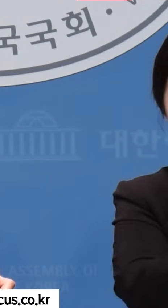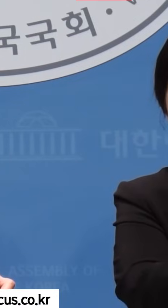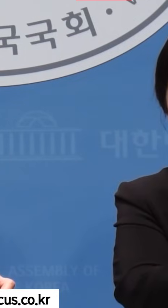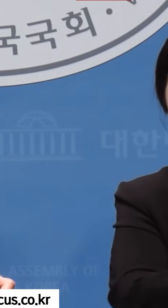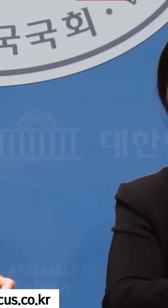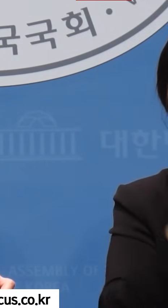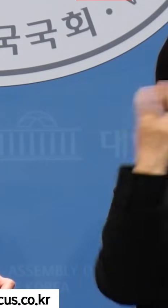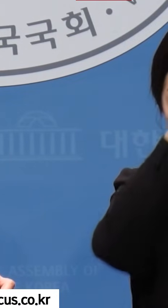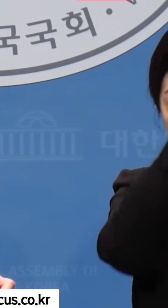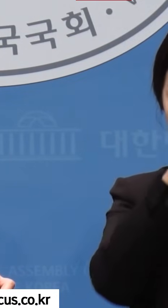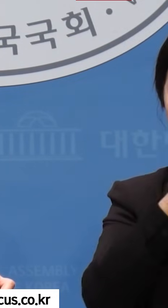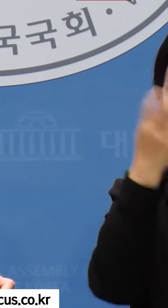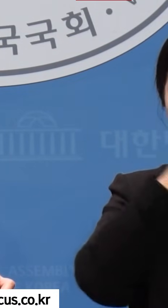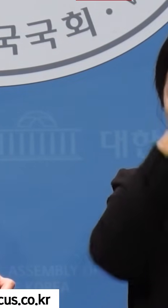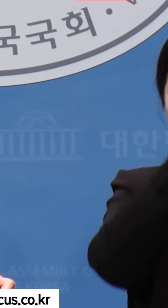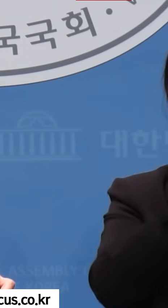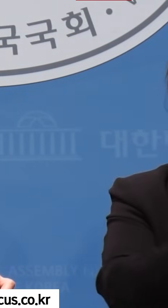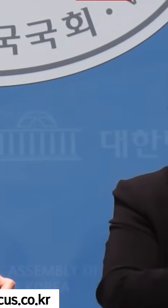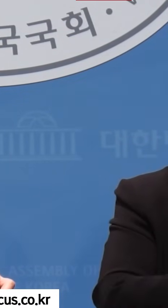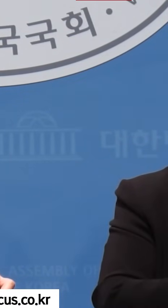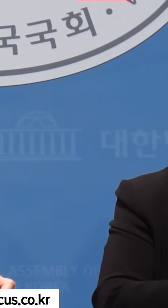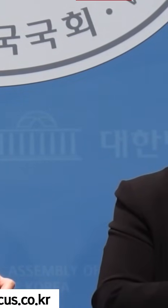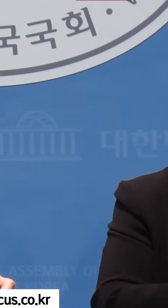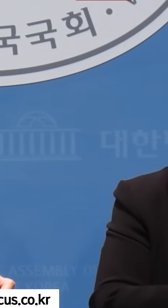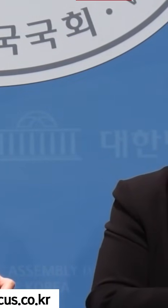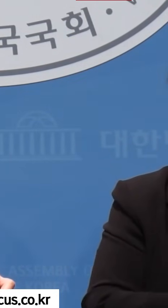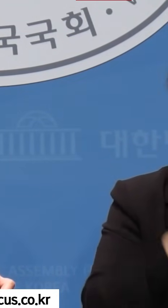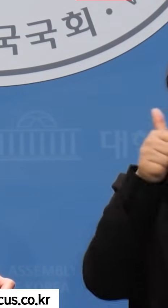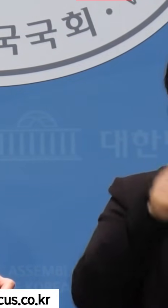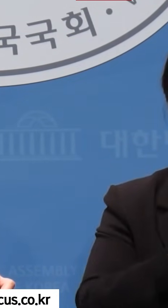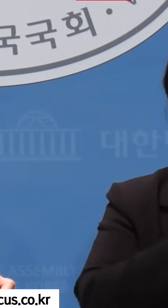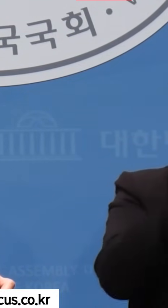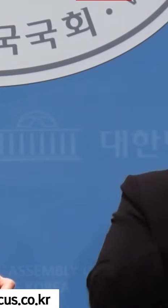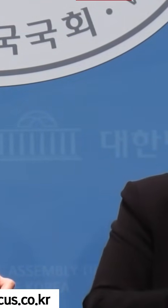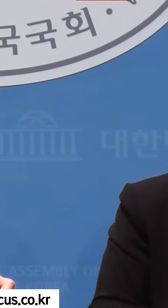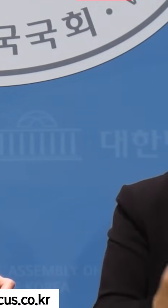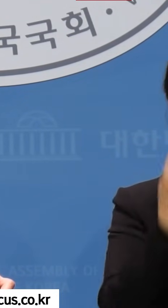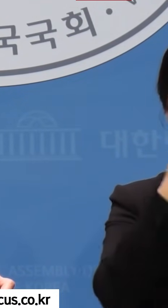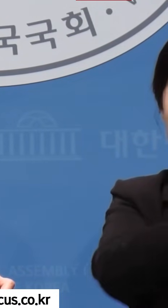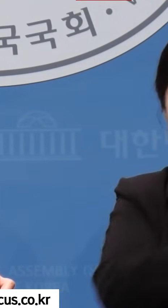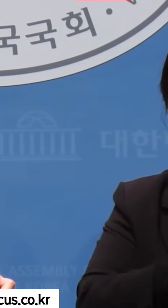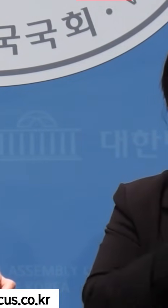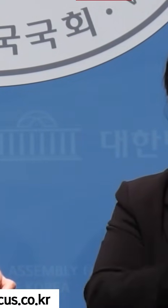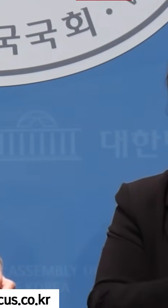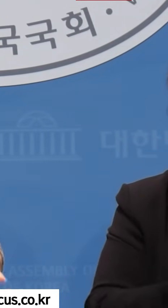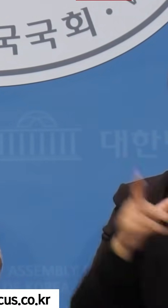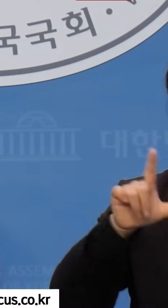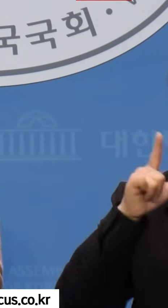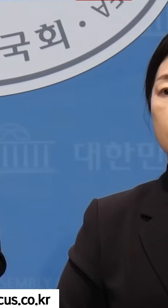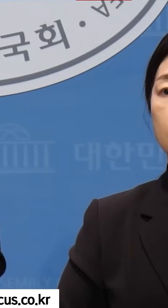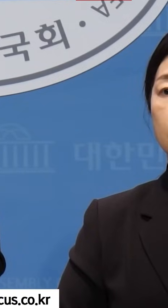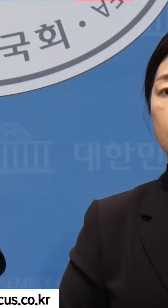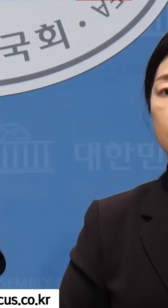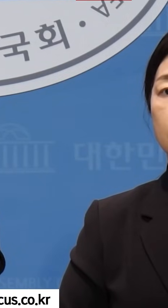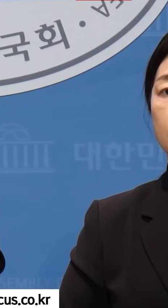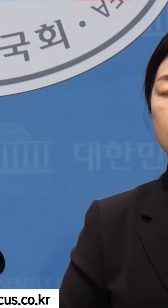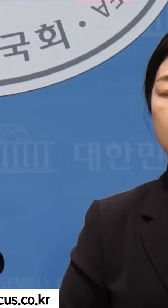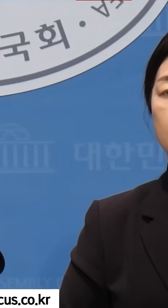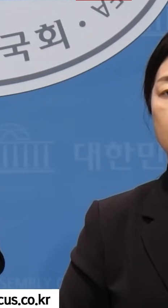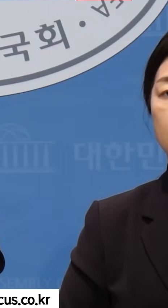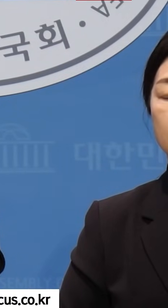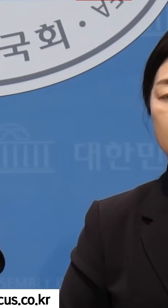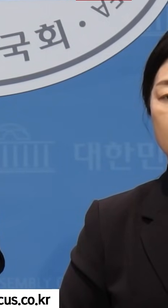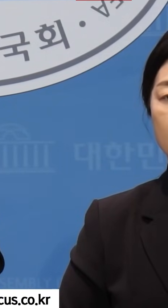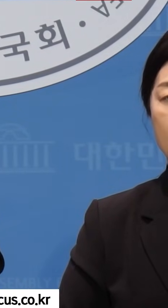되짚어오는 건 정말 신기한 일입니다. 그러니까 하루속히 더 급한 일들을 처리하시기를 촉구드립니다. 블랙머니